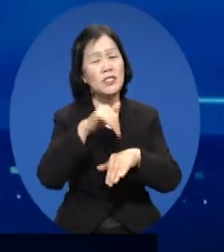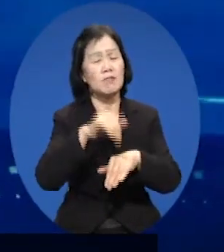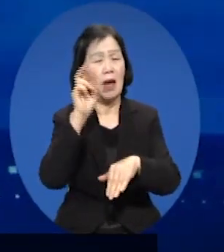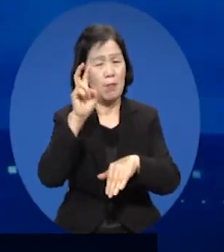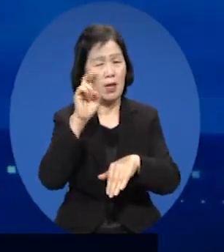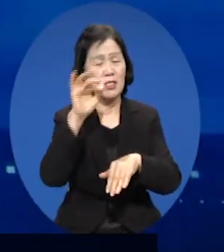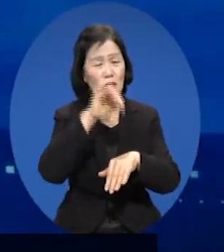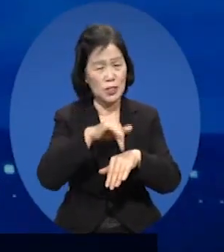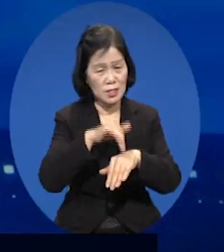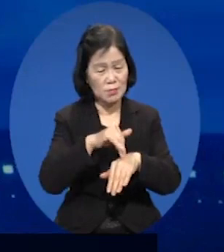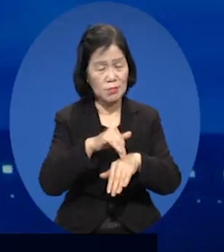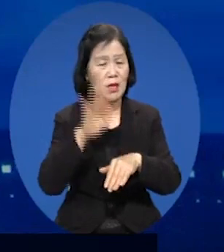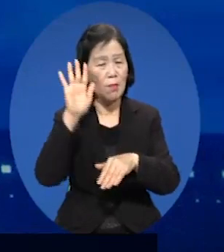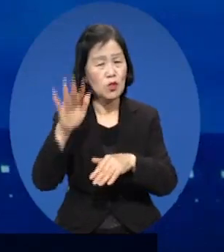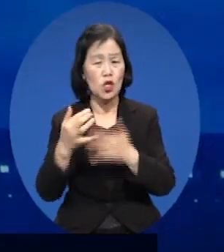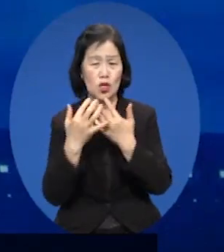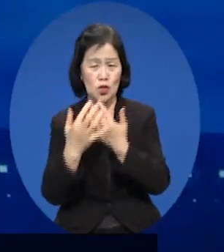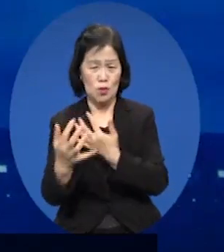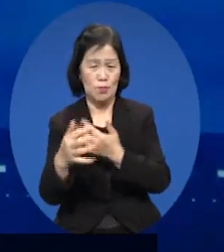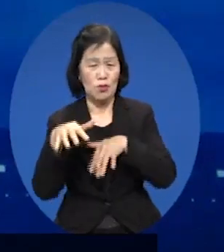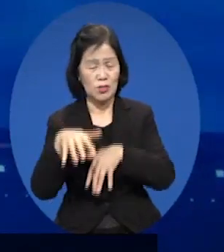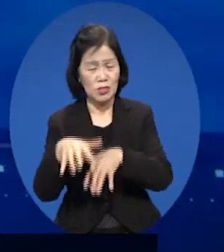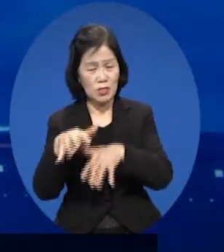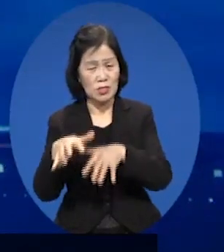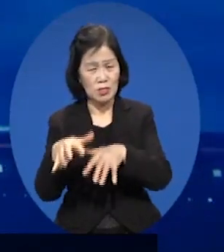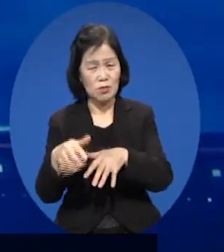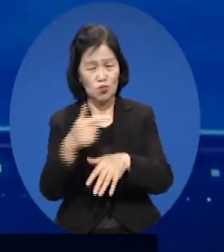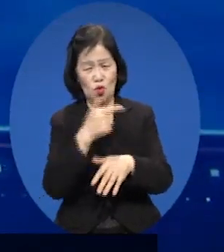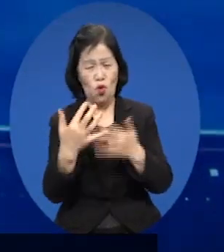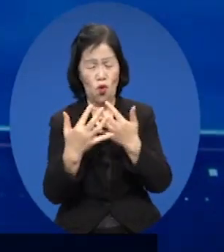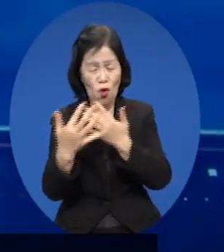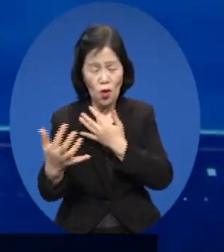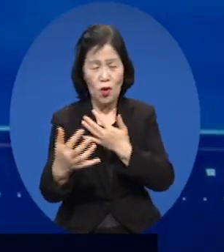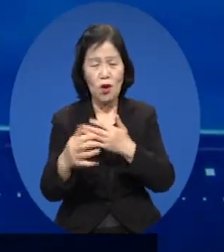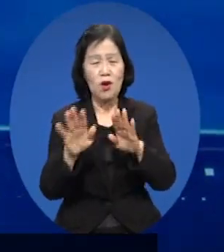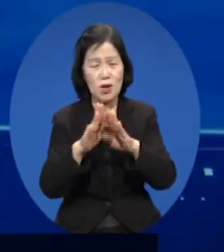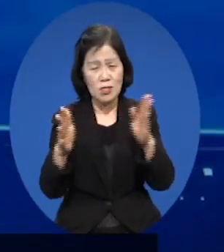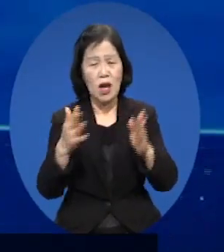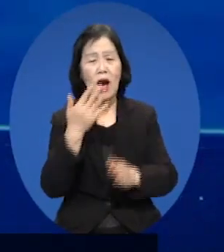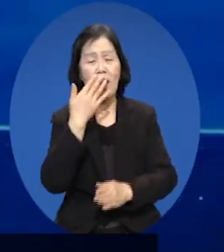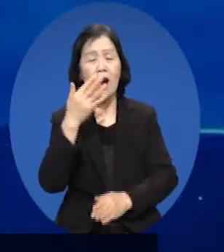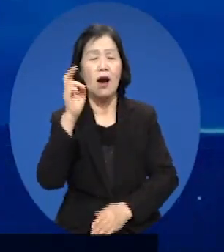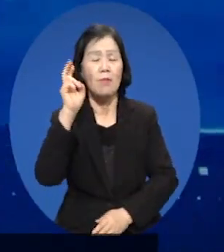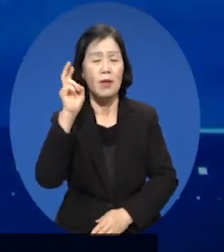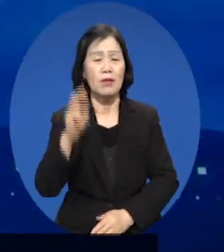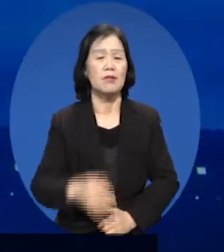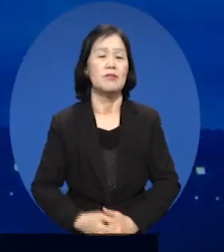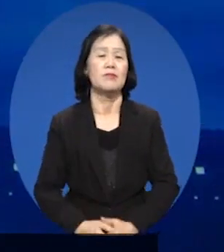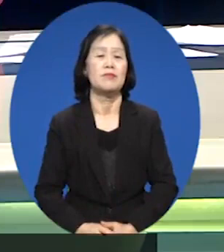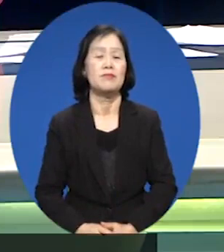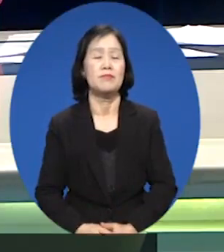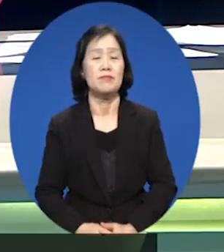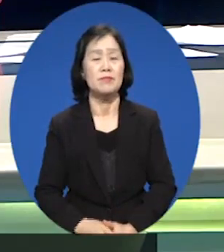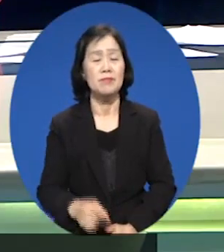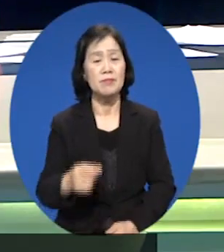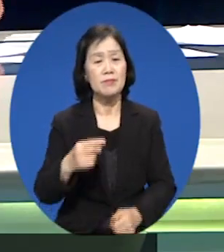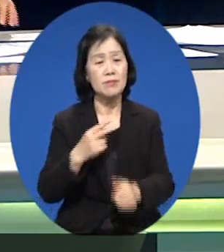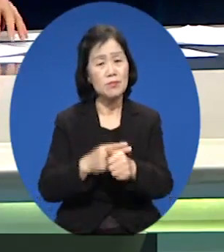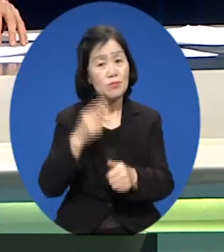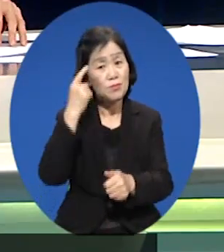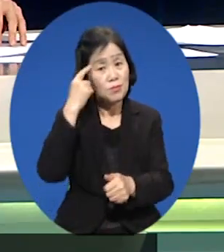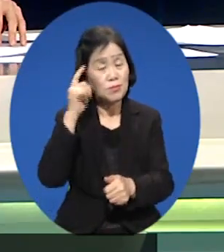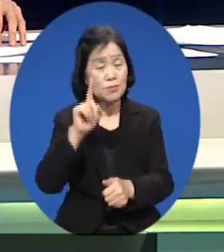앞으로 열병식 이나 어떤 그 대회가 열릴 가능성이 높다 지금 이렇게 보이고 있는 중인데 수장이 어떻게 생각하십니까 4 그